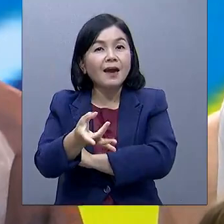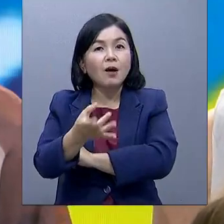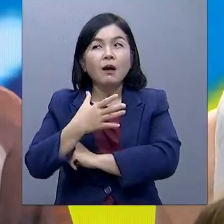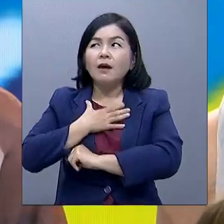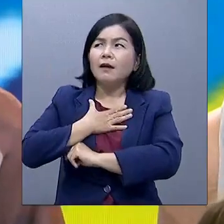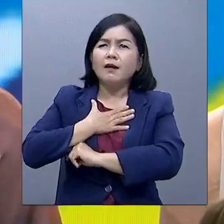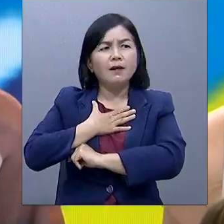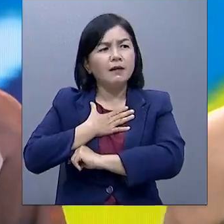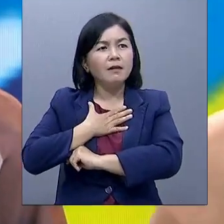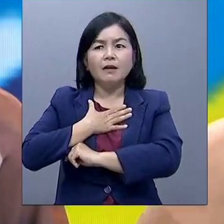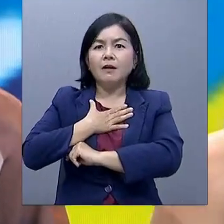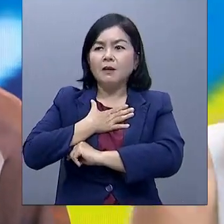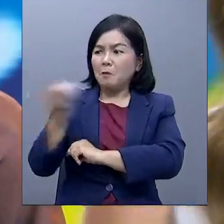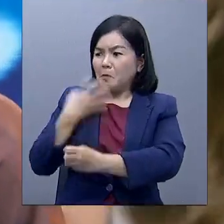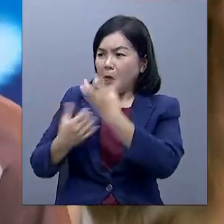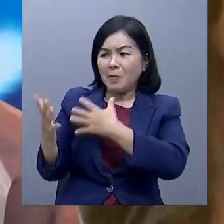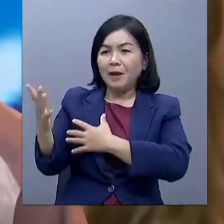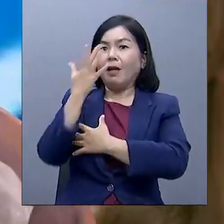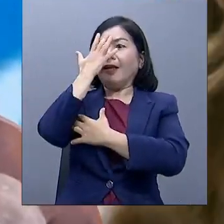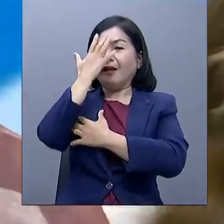วอันนี้ผมไม่ได้บีท